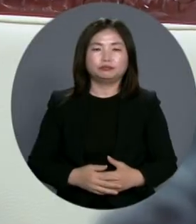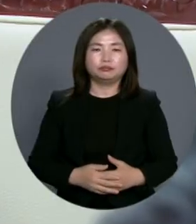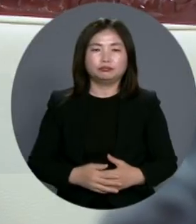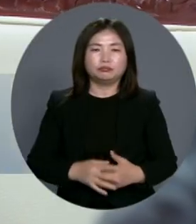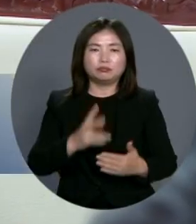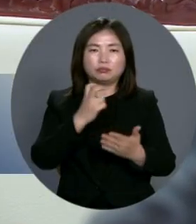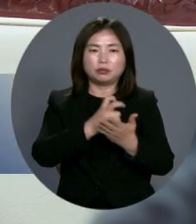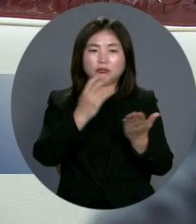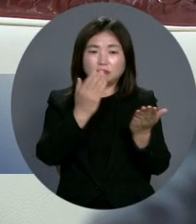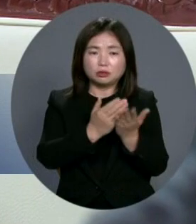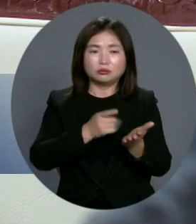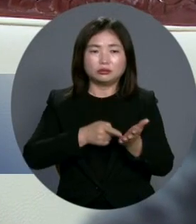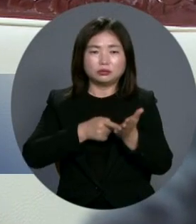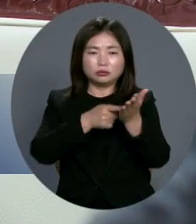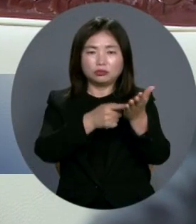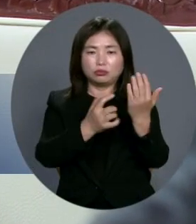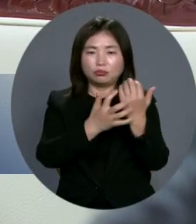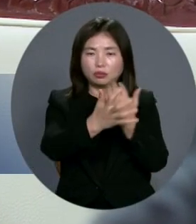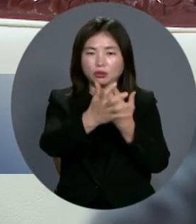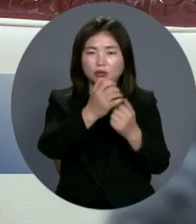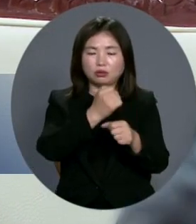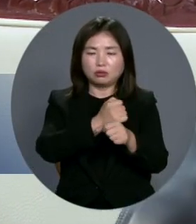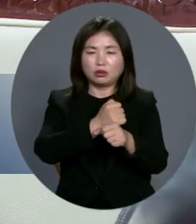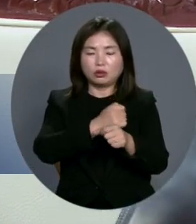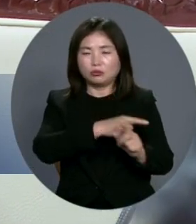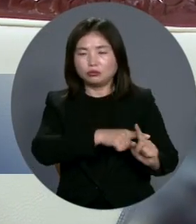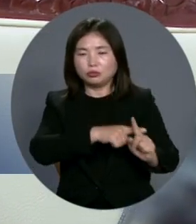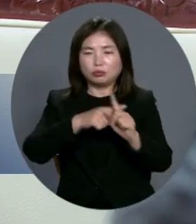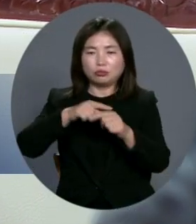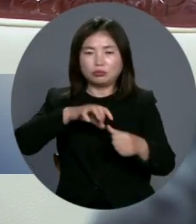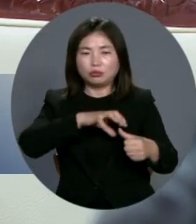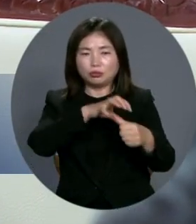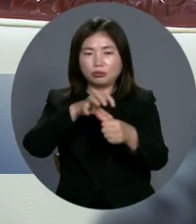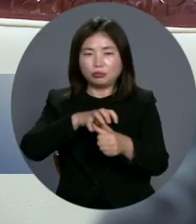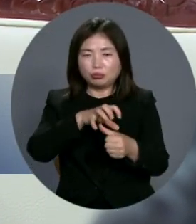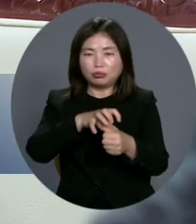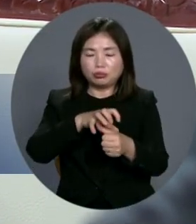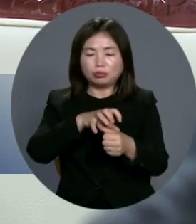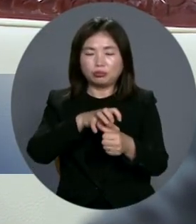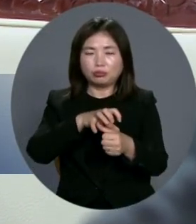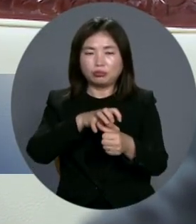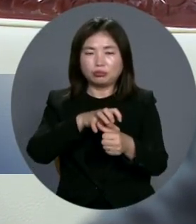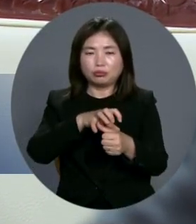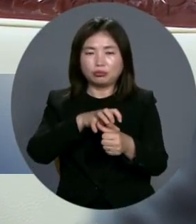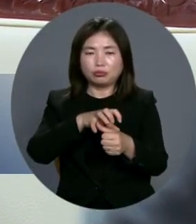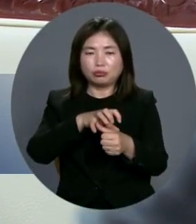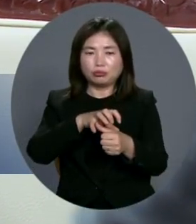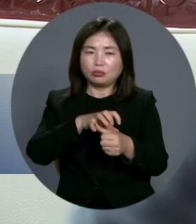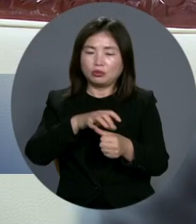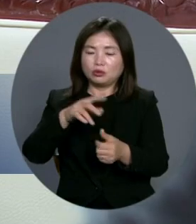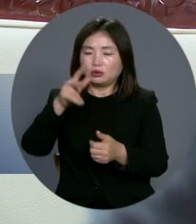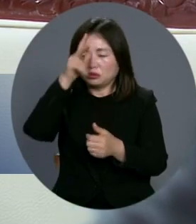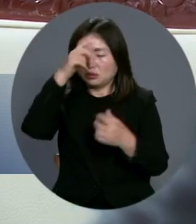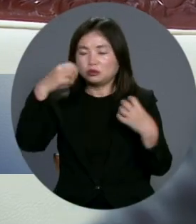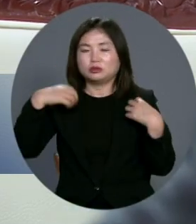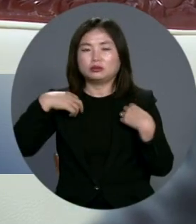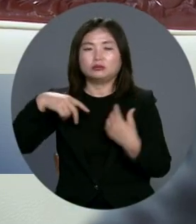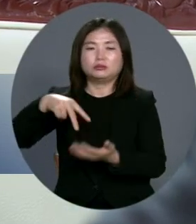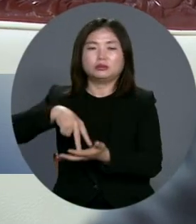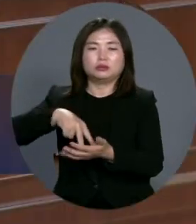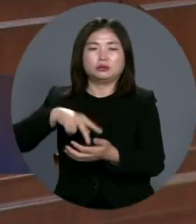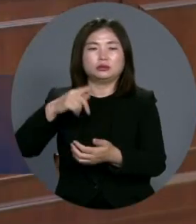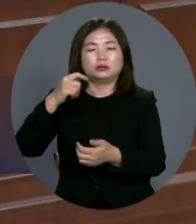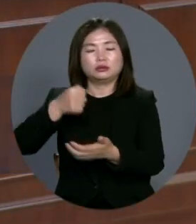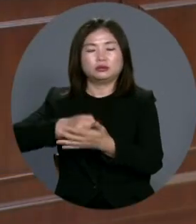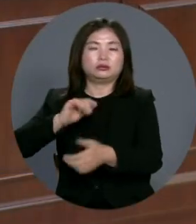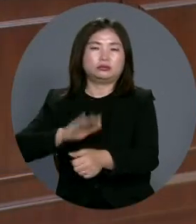합법적으로 신고된 집회의 경우에는 무조건 절대적으로 보호해야 된다라는 최초의 경찰청 입장은 전 잘못된 것이다